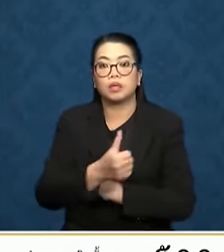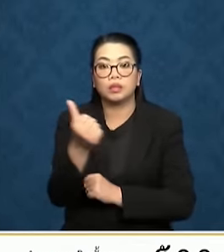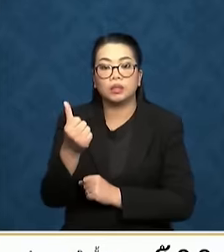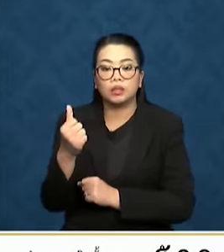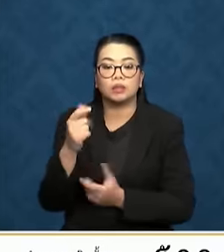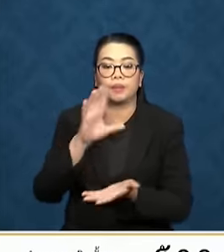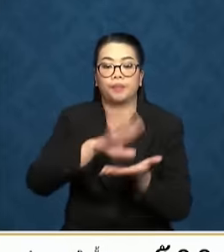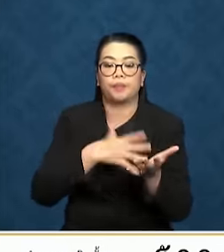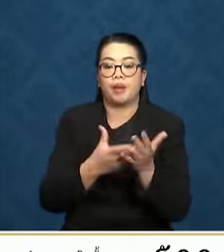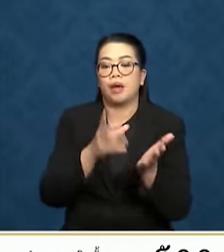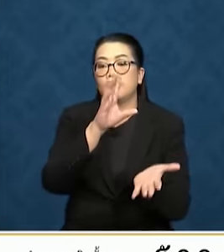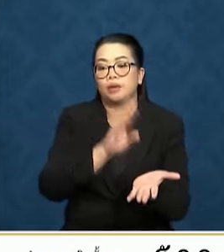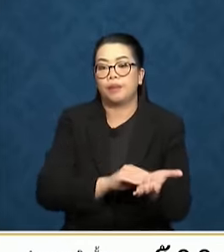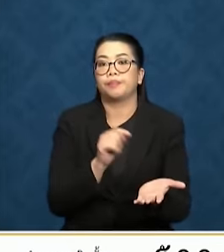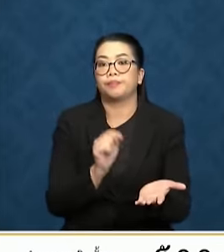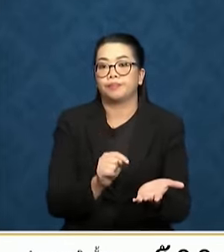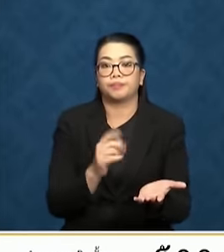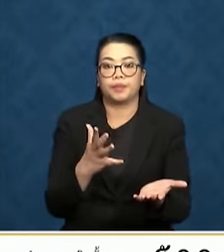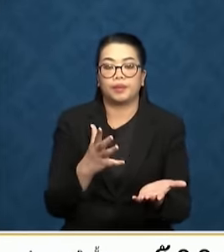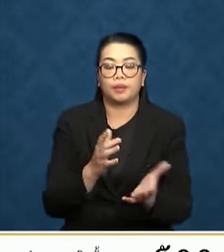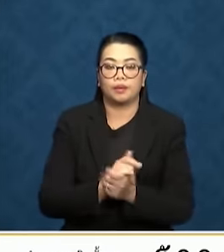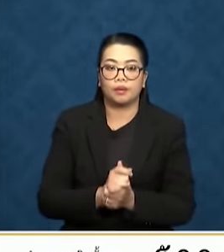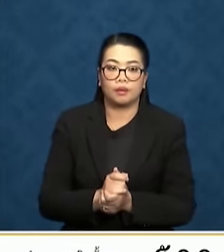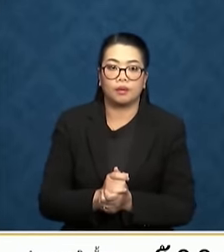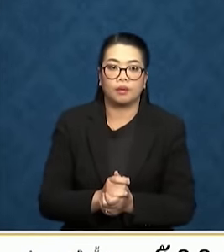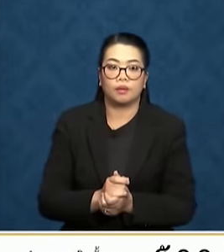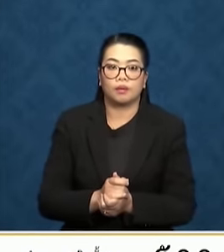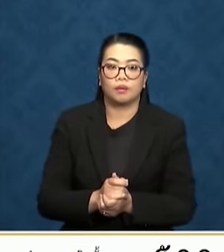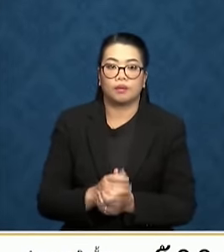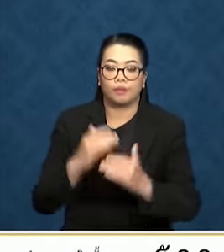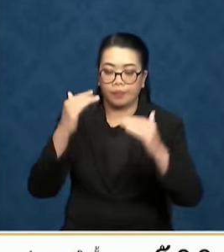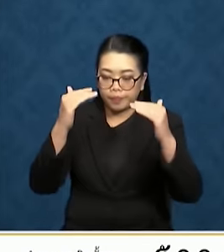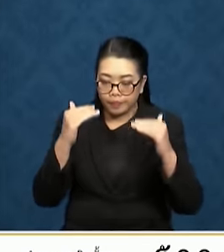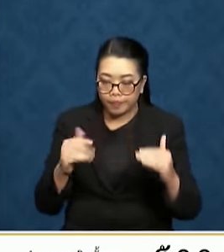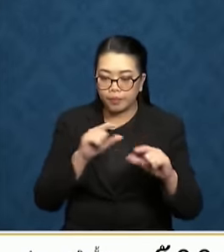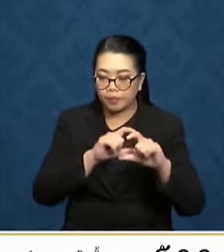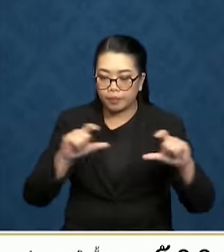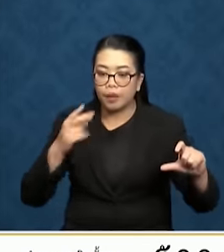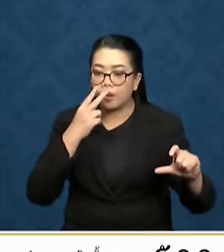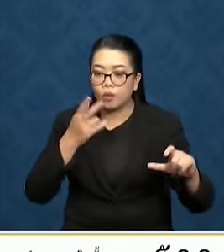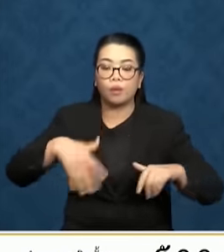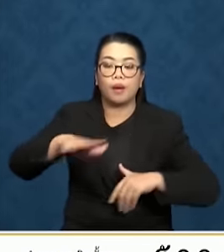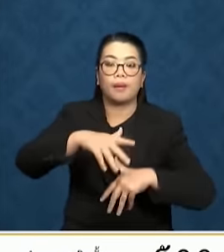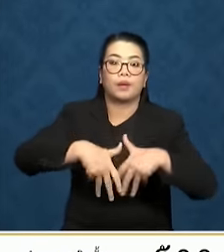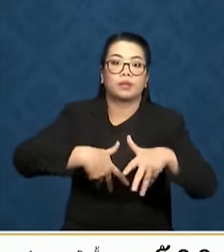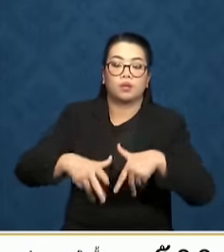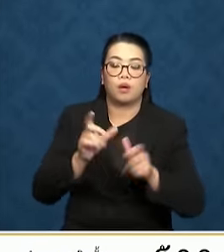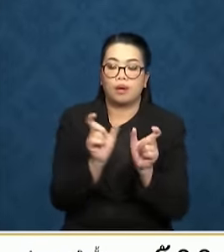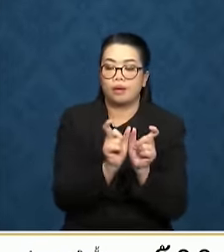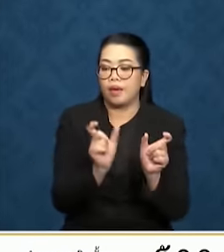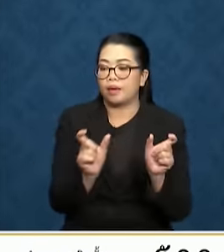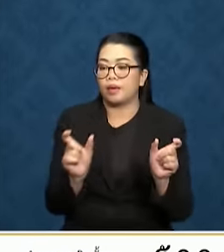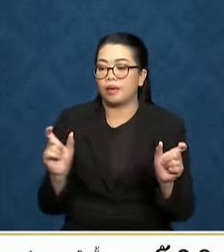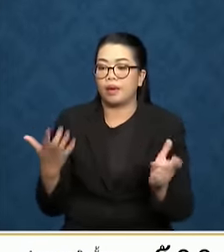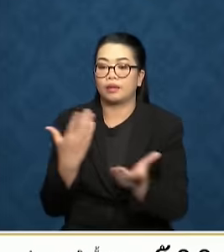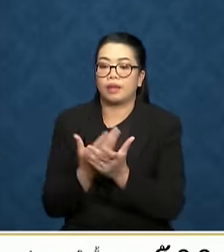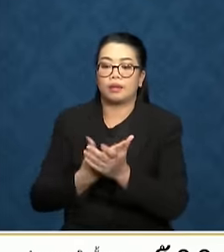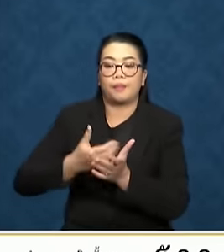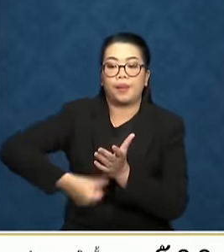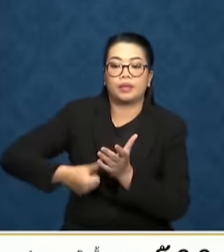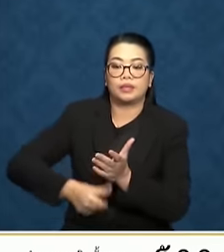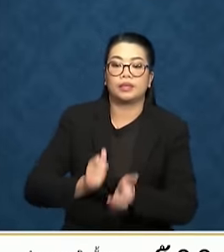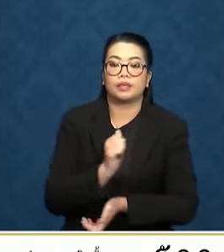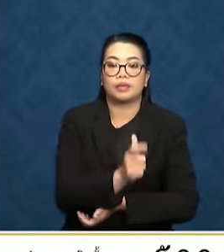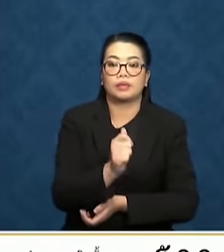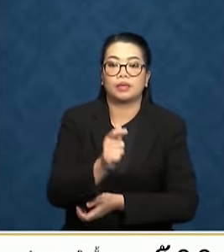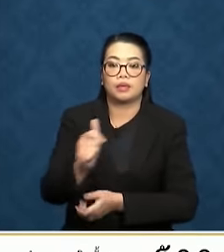อยู่ในภาพตรงนี้ได้นะครับอันนี้คือเราลงมาชั้นนึงเพื่อให้ประชาชนได้เห็นว่าภาษีที่พวกเขาจ่ายผ่านภาษี